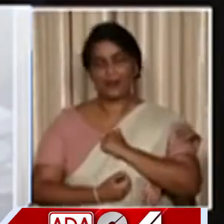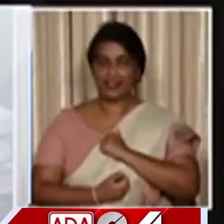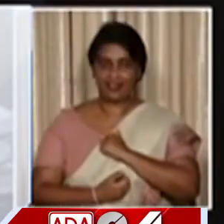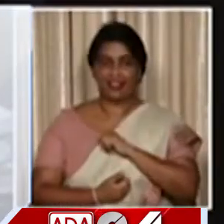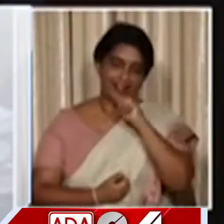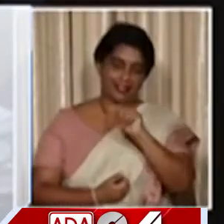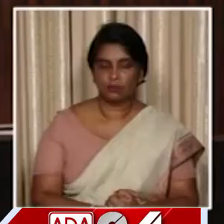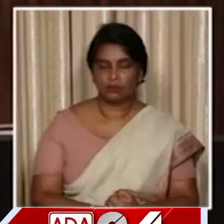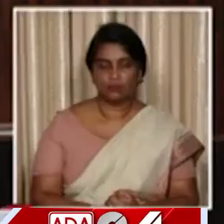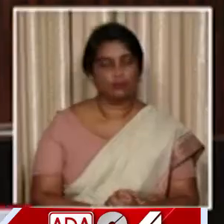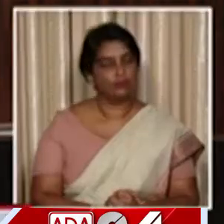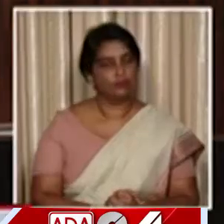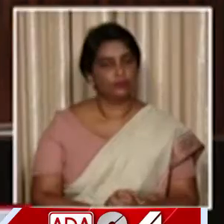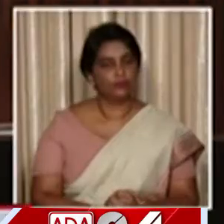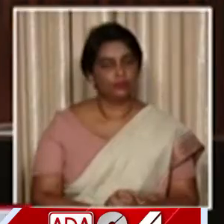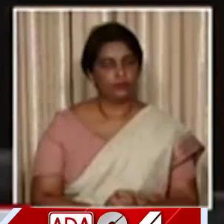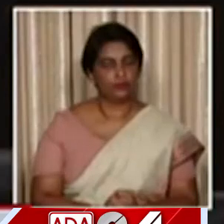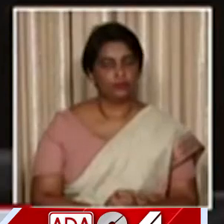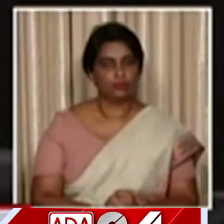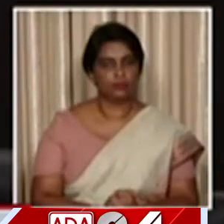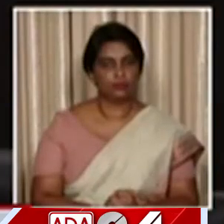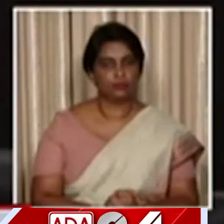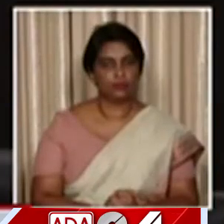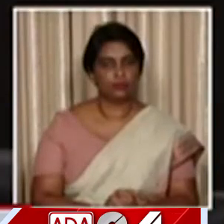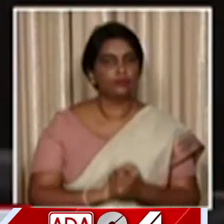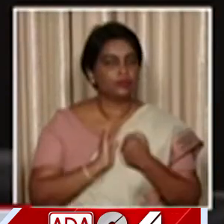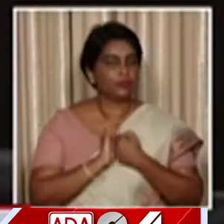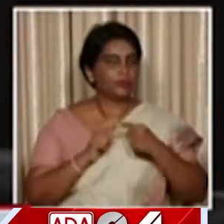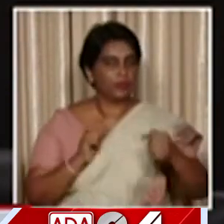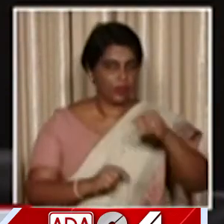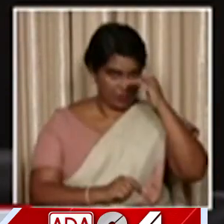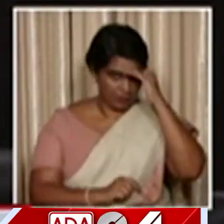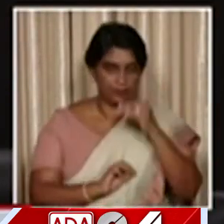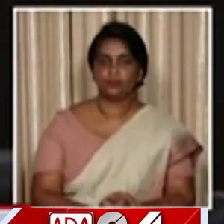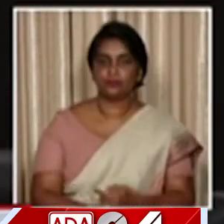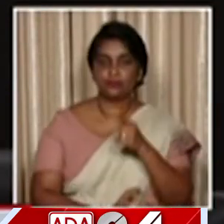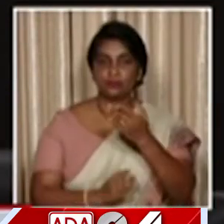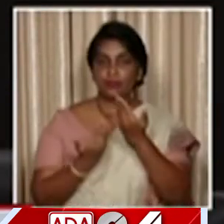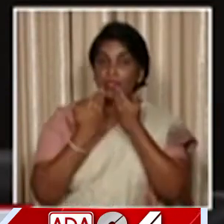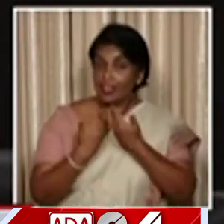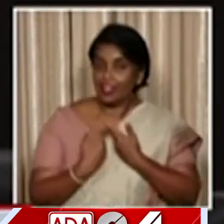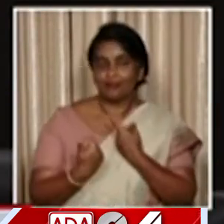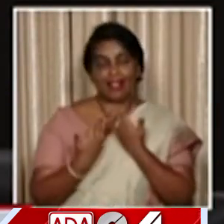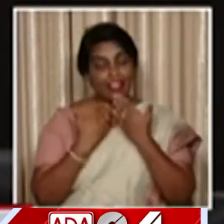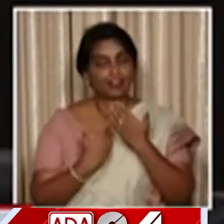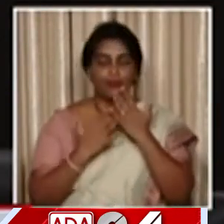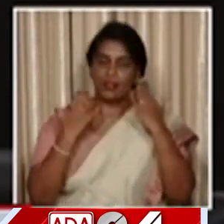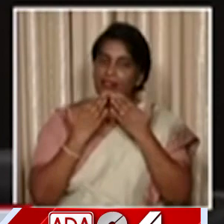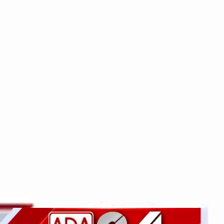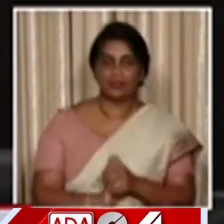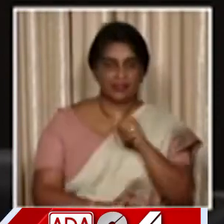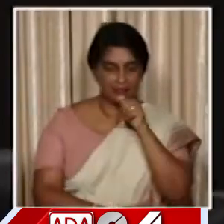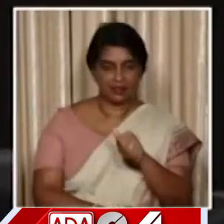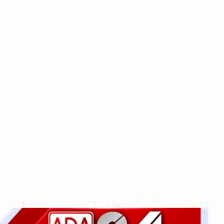එලිවිට Honorable opposition leader, thank you very much for your appreciation. It's a huge courage for me